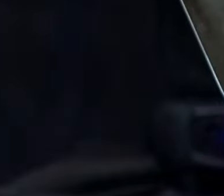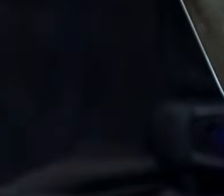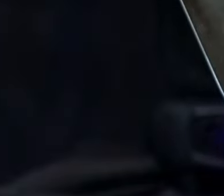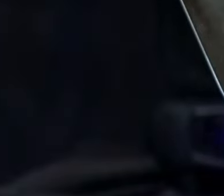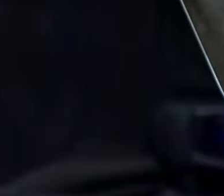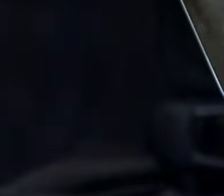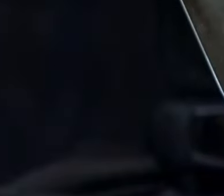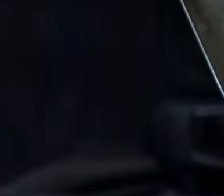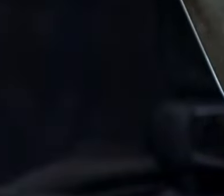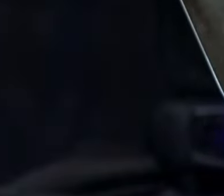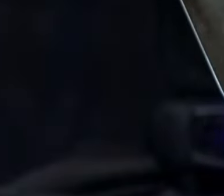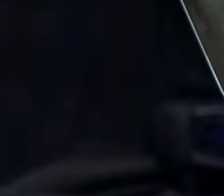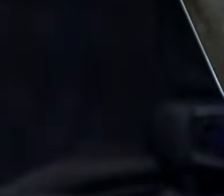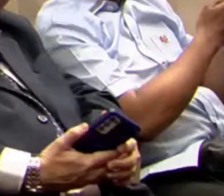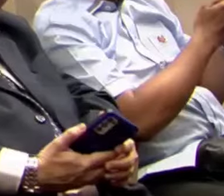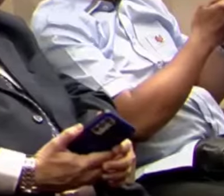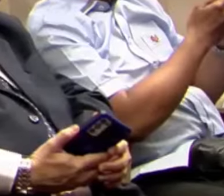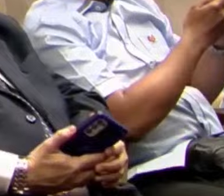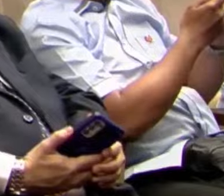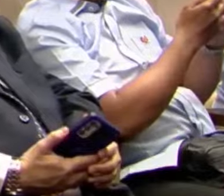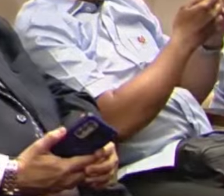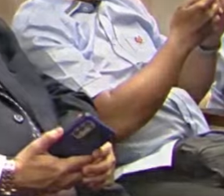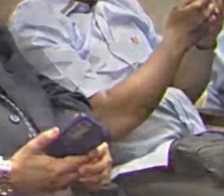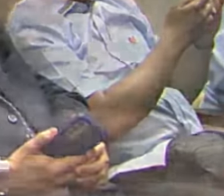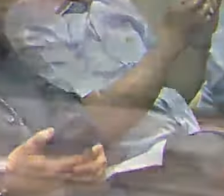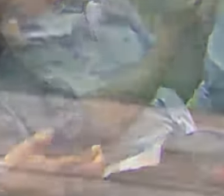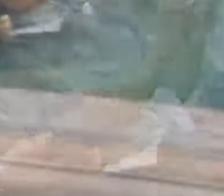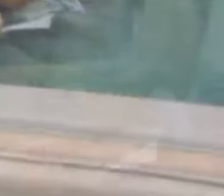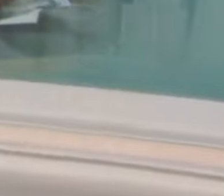pernah dilaksanakan.